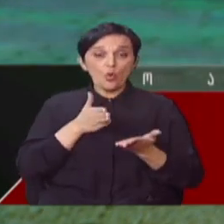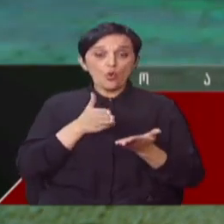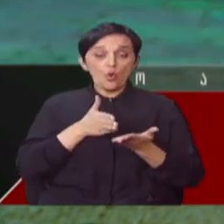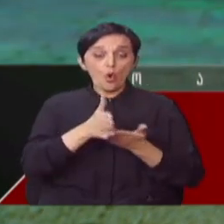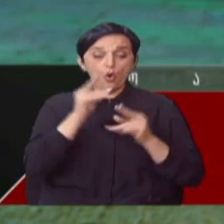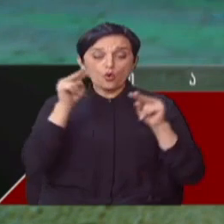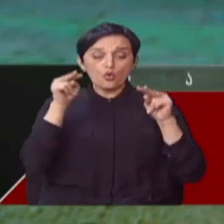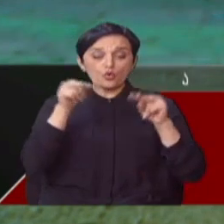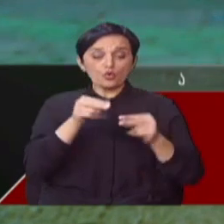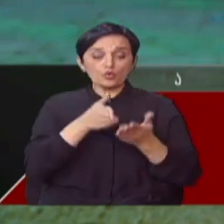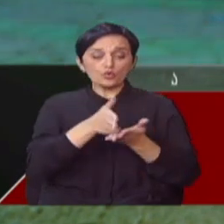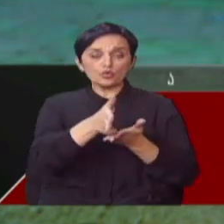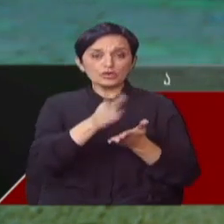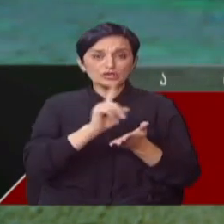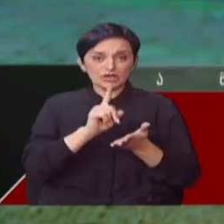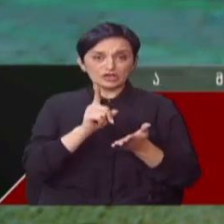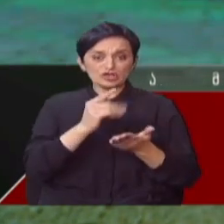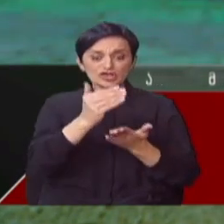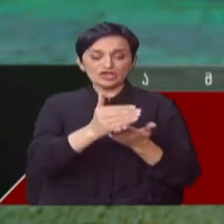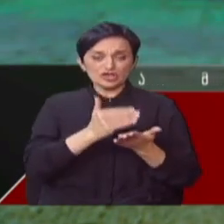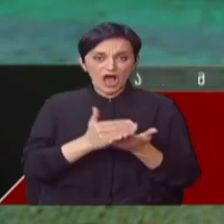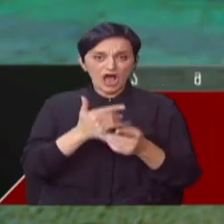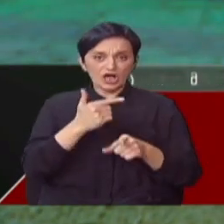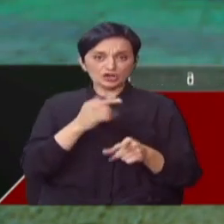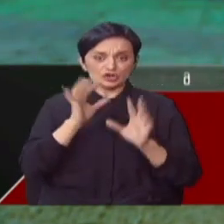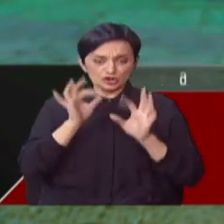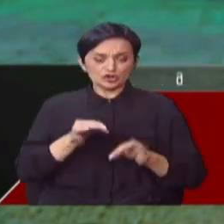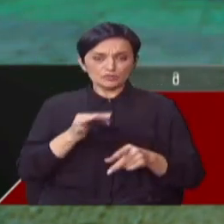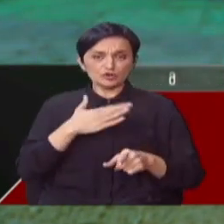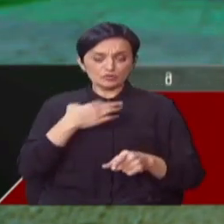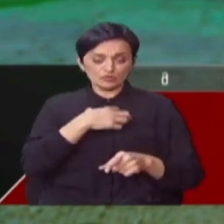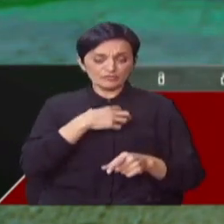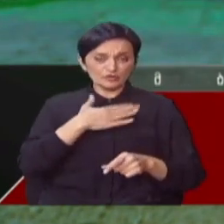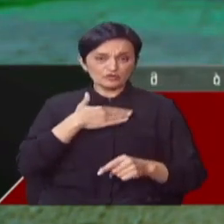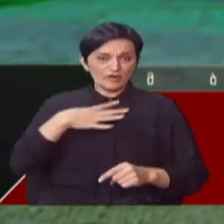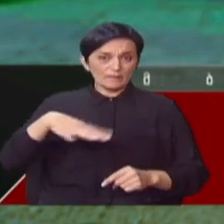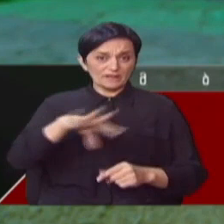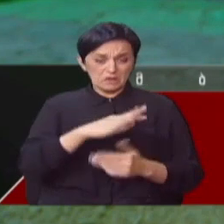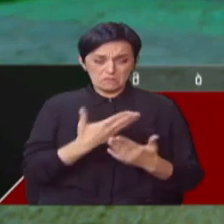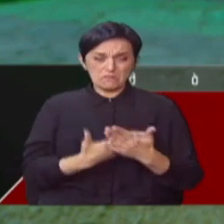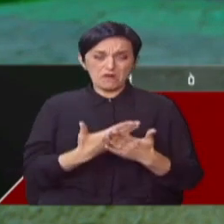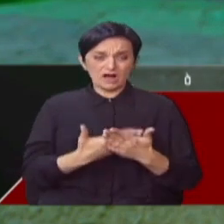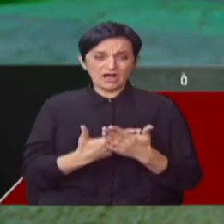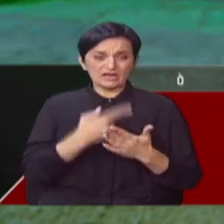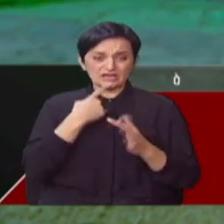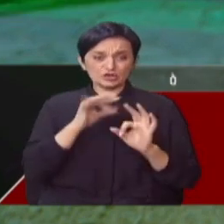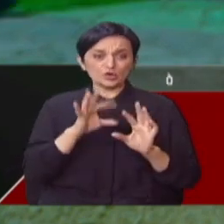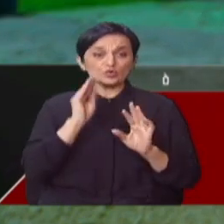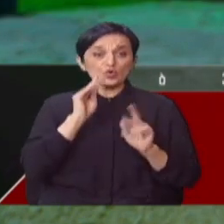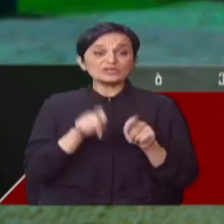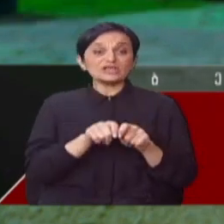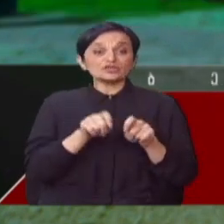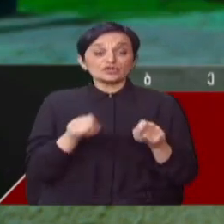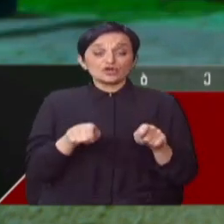os iseuda iseu, construcțiul regim ze imtom rom es mnișnelovani aris, ce nim cuernistuis, mai magal tistuis getuit, rodesat șeik,